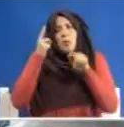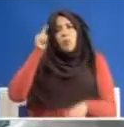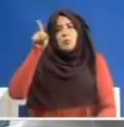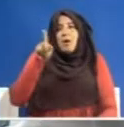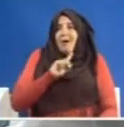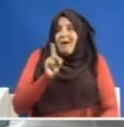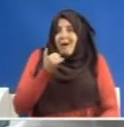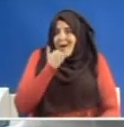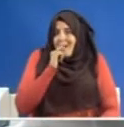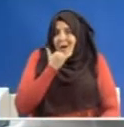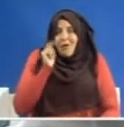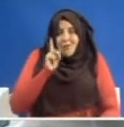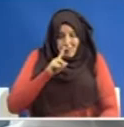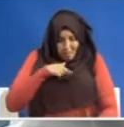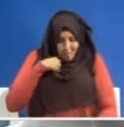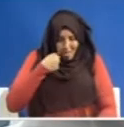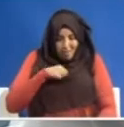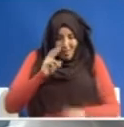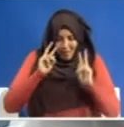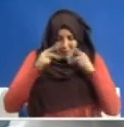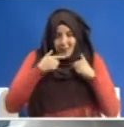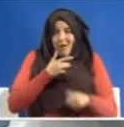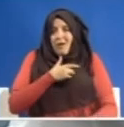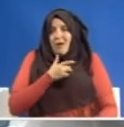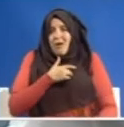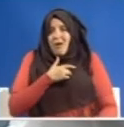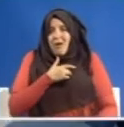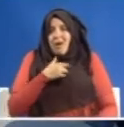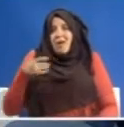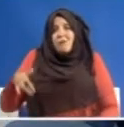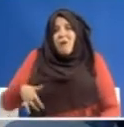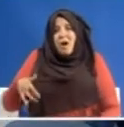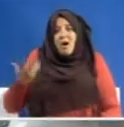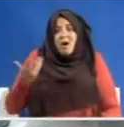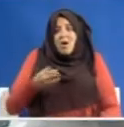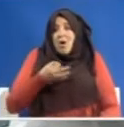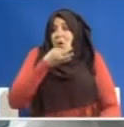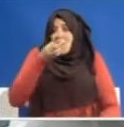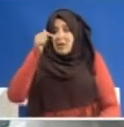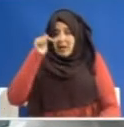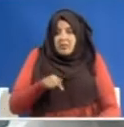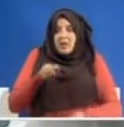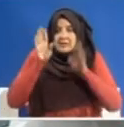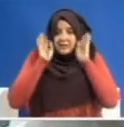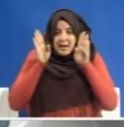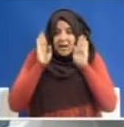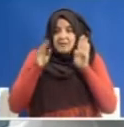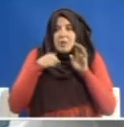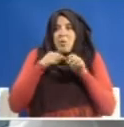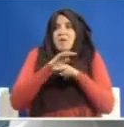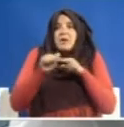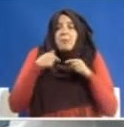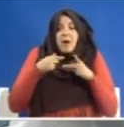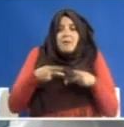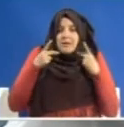يراجع مكامن الإيمان في قلبه. ربي قال قل إن صلاتي ونسكي